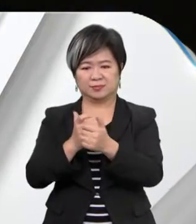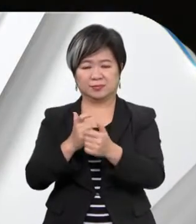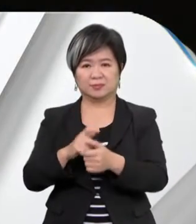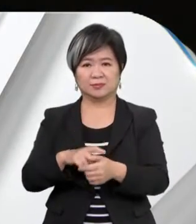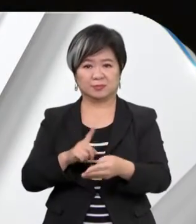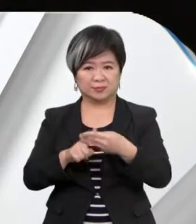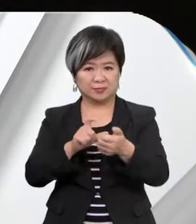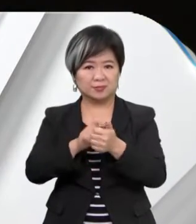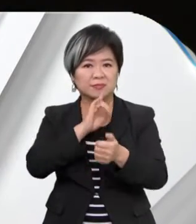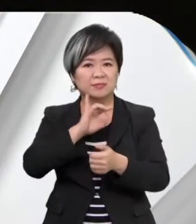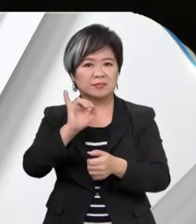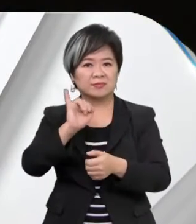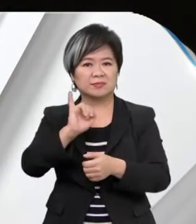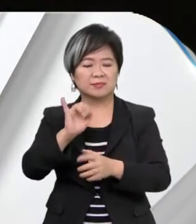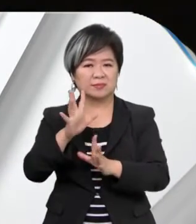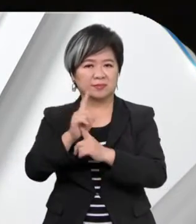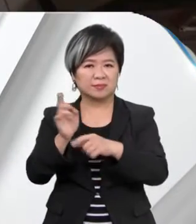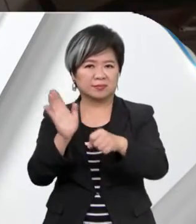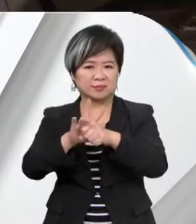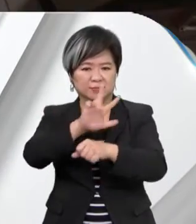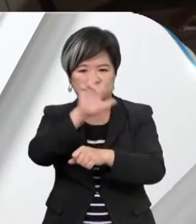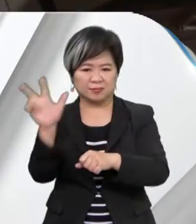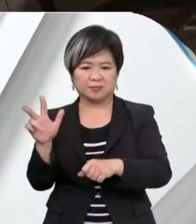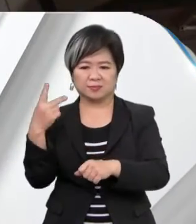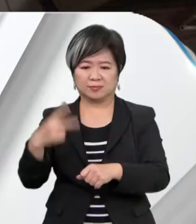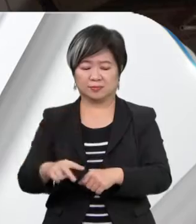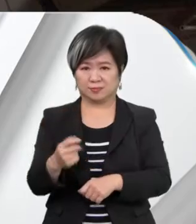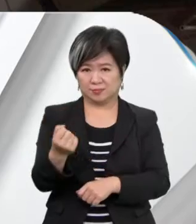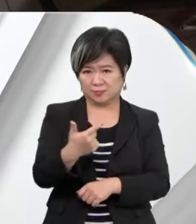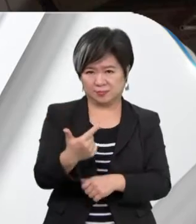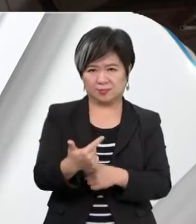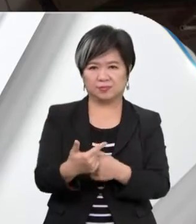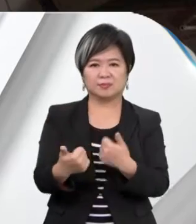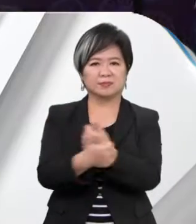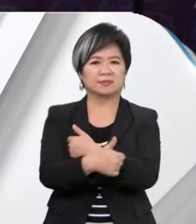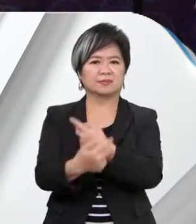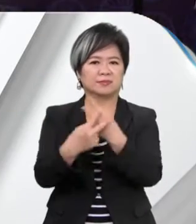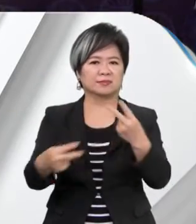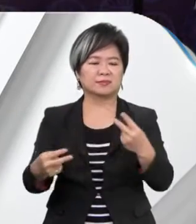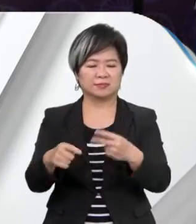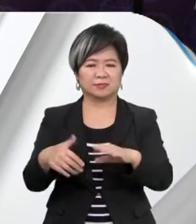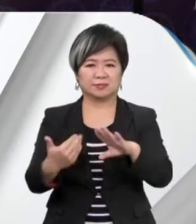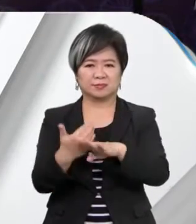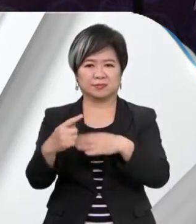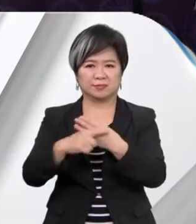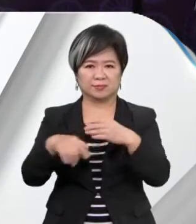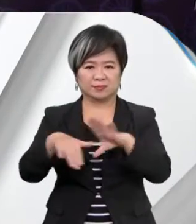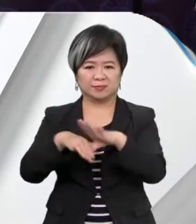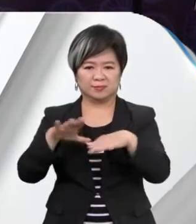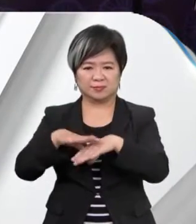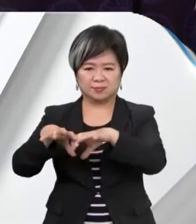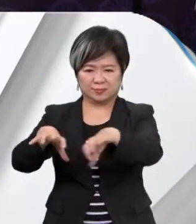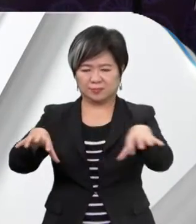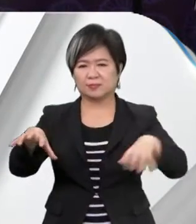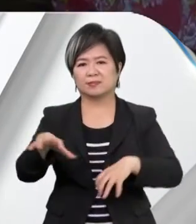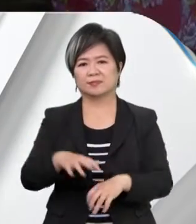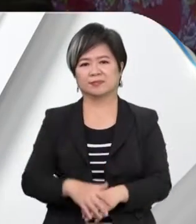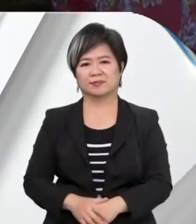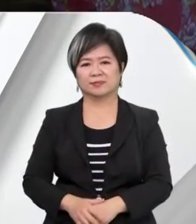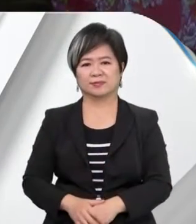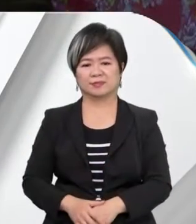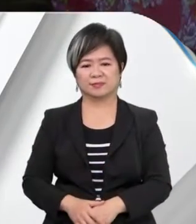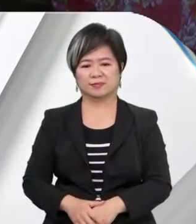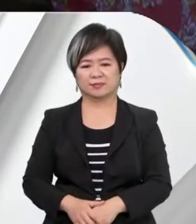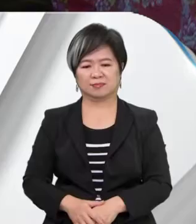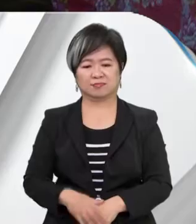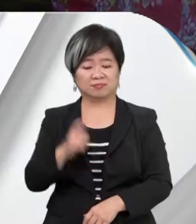是五光两部天，含有绿草代表彩体客家生意文化的灯，而带民众行业客家世界。 我